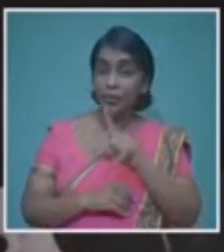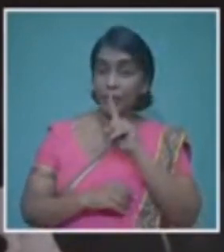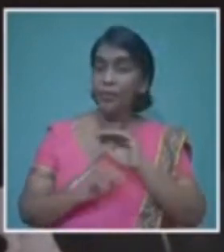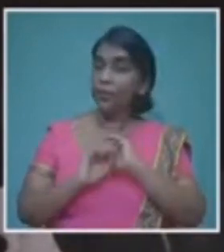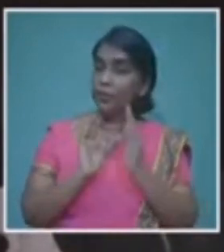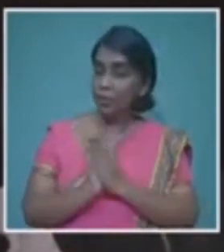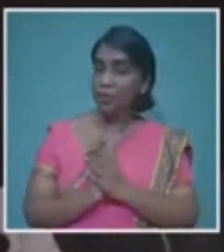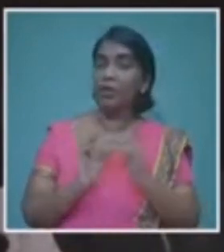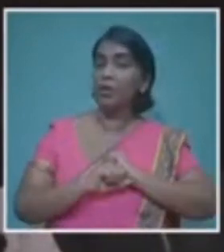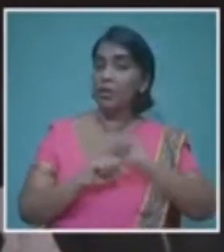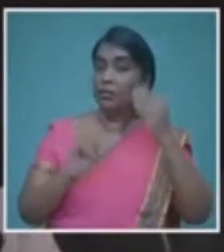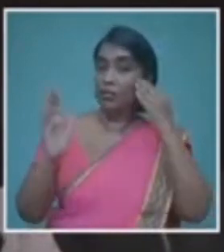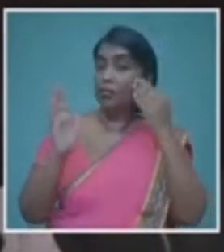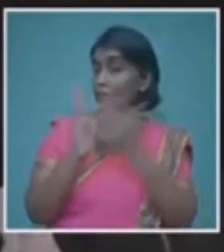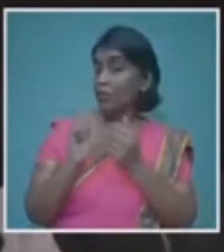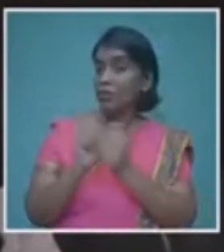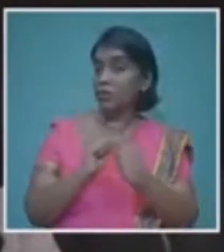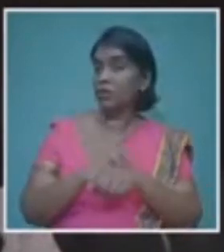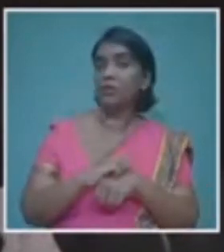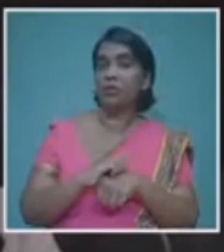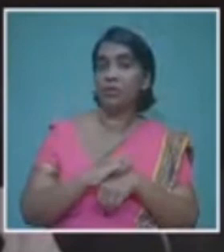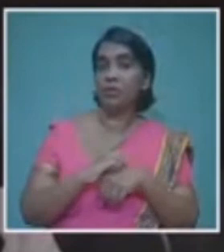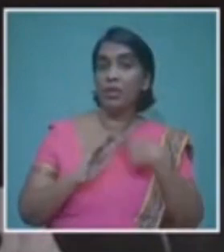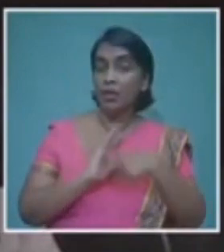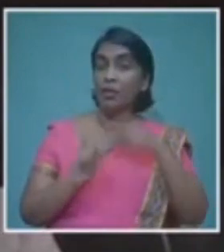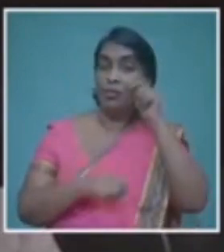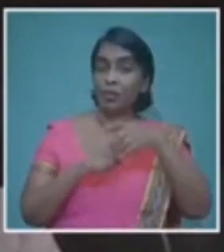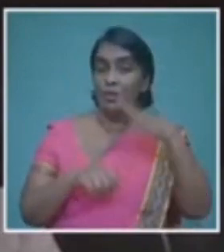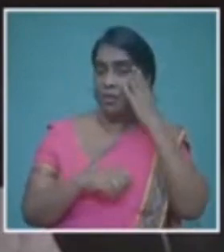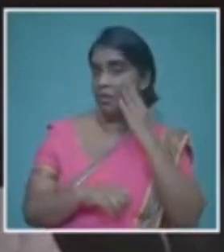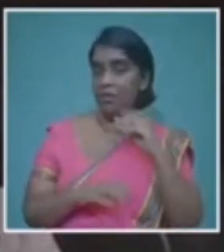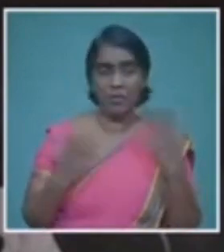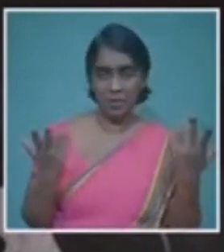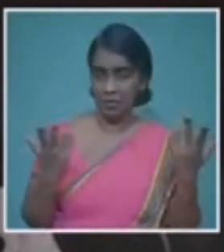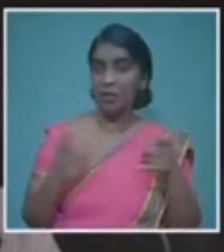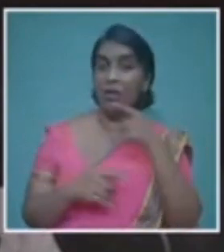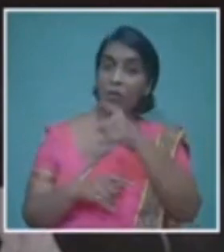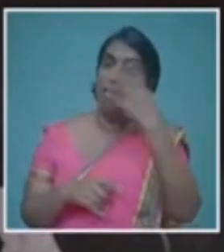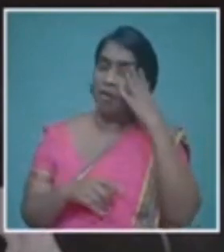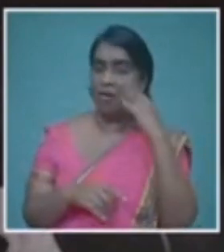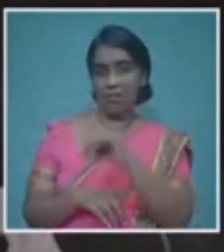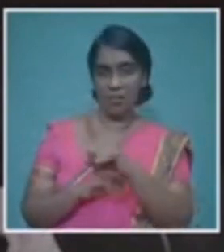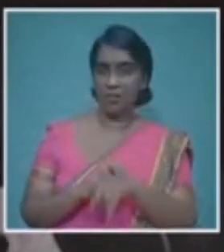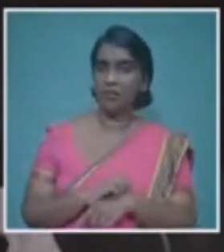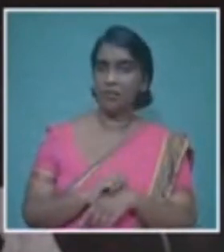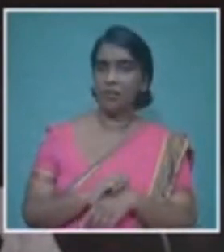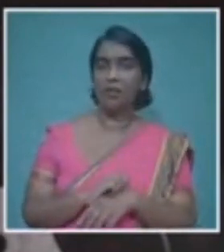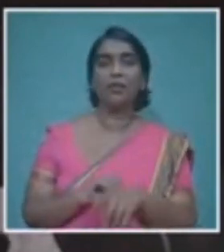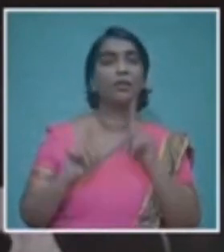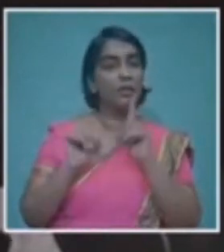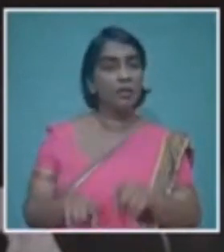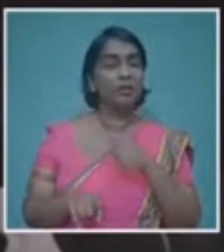सह ओहु अरगलय वेनुवेन पेनी हिटपु देवल मेराटे जनतावट अमतक वेला ने ओहुट अमतक वेला तिब्बट इतिं